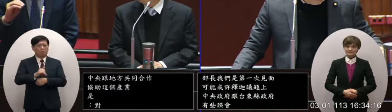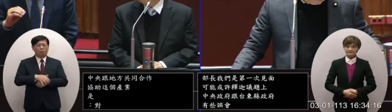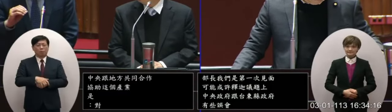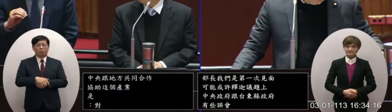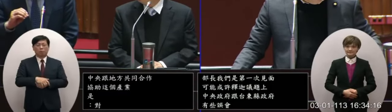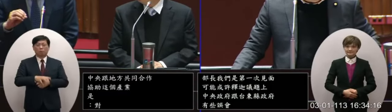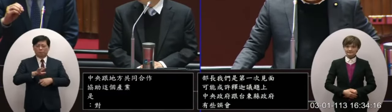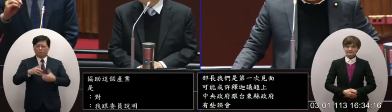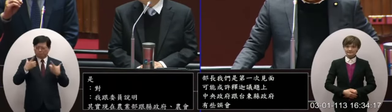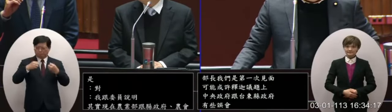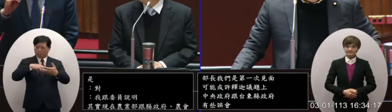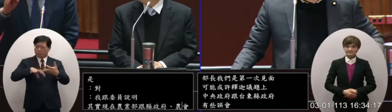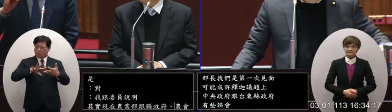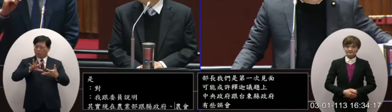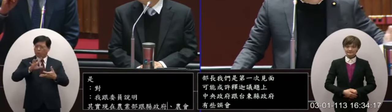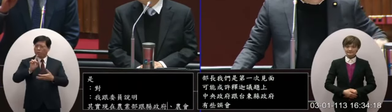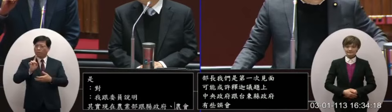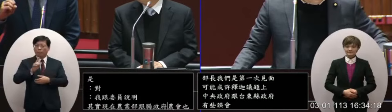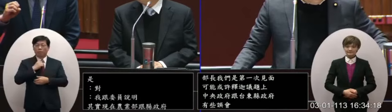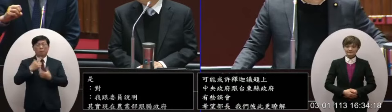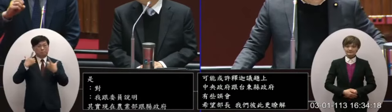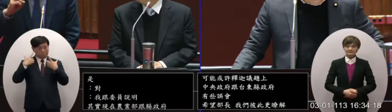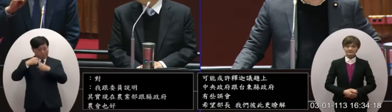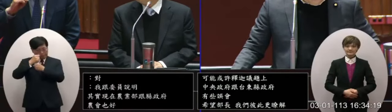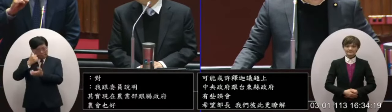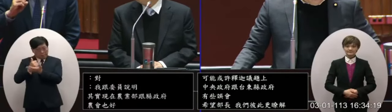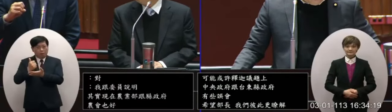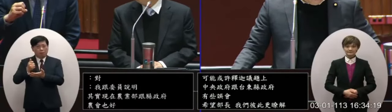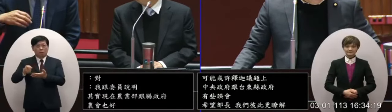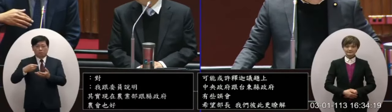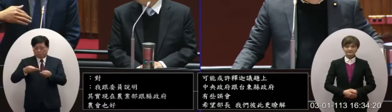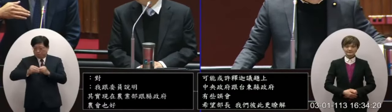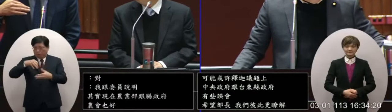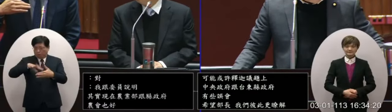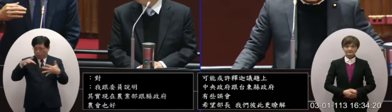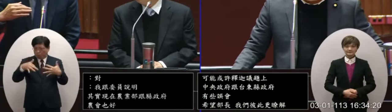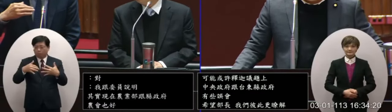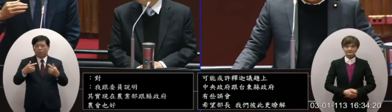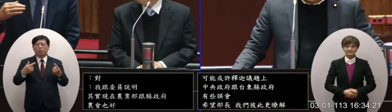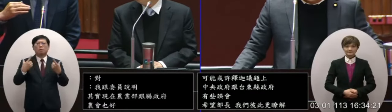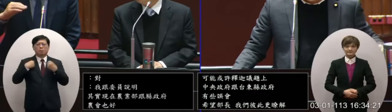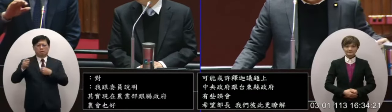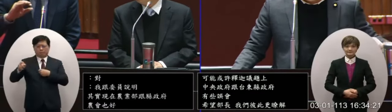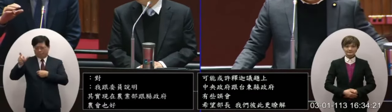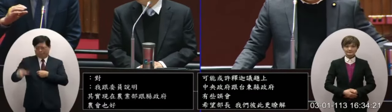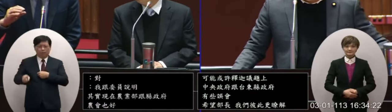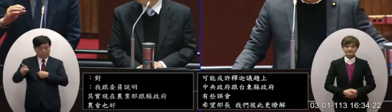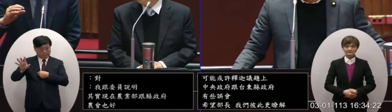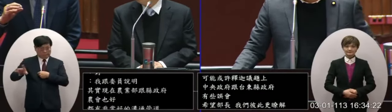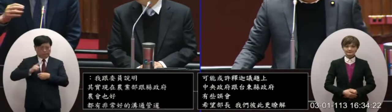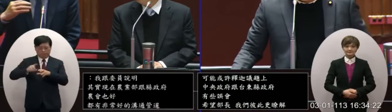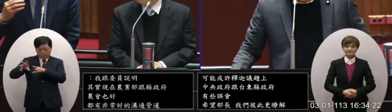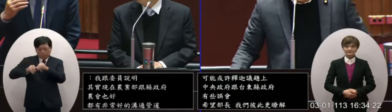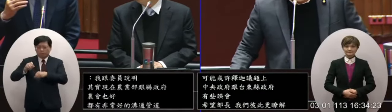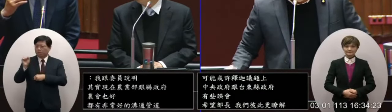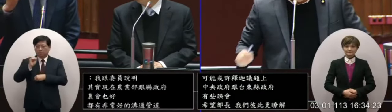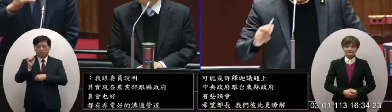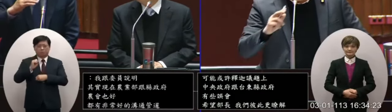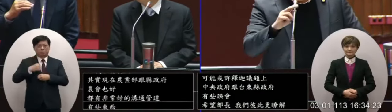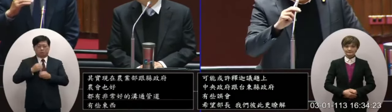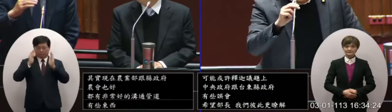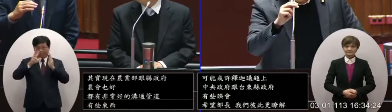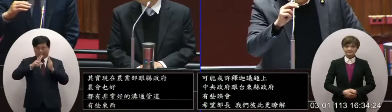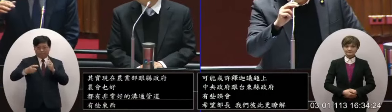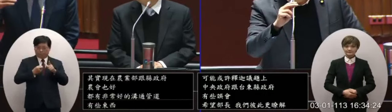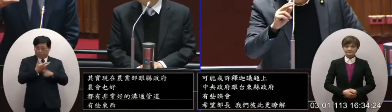那有一些东西就是包括已经被验出的这种包装厂，因为它是属于他个人的资讯，我们没办法就正